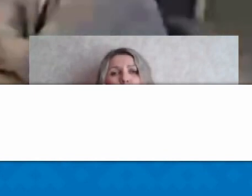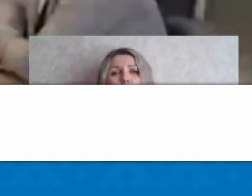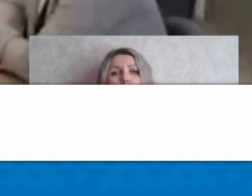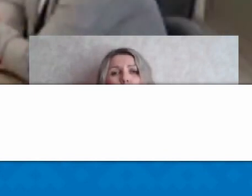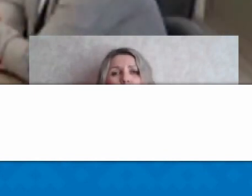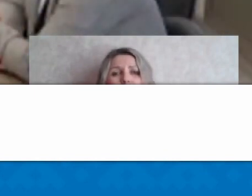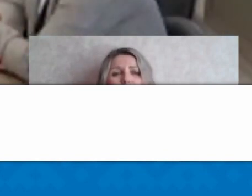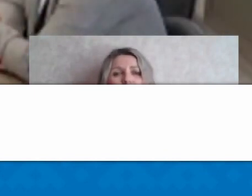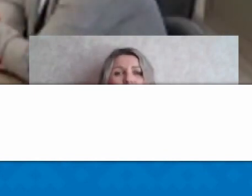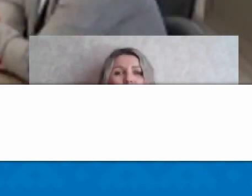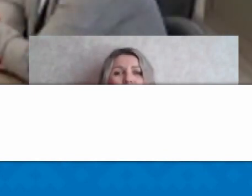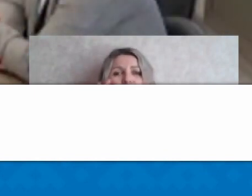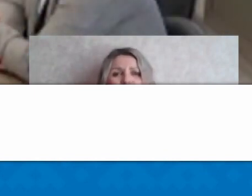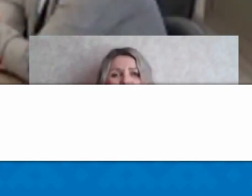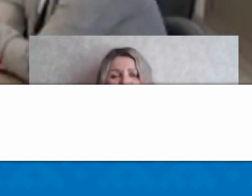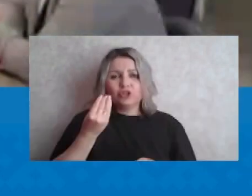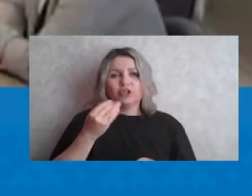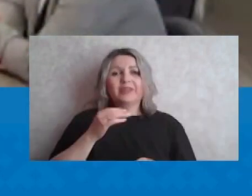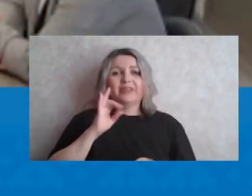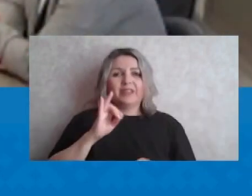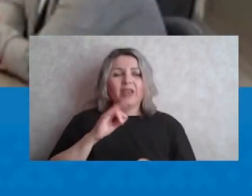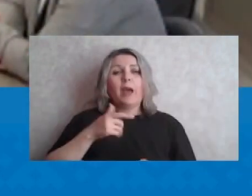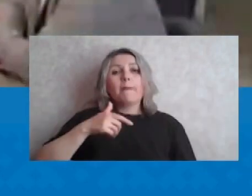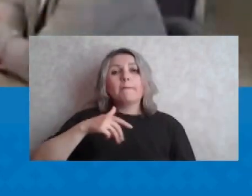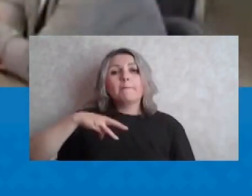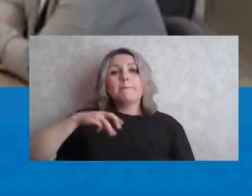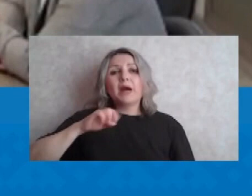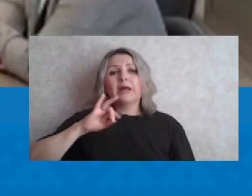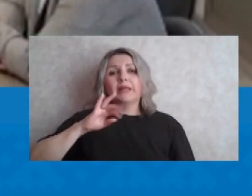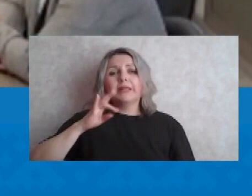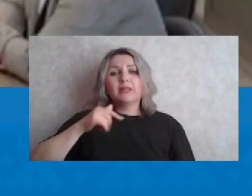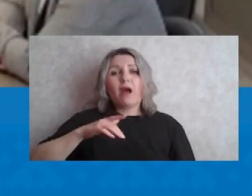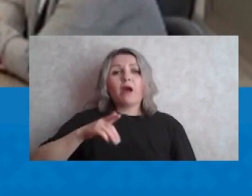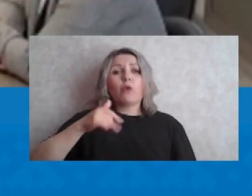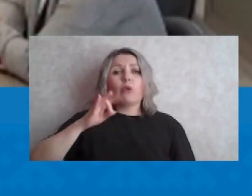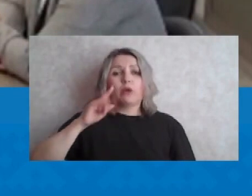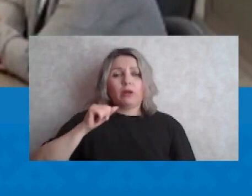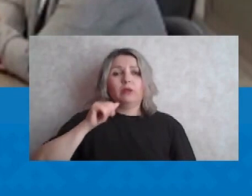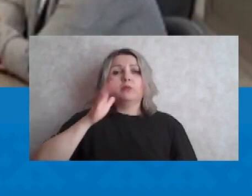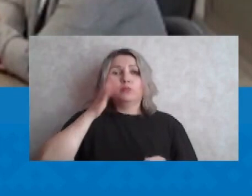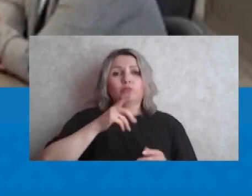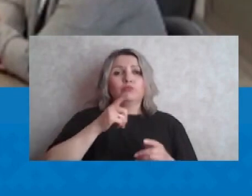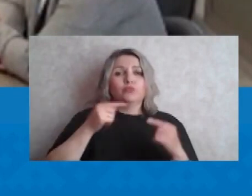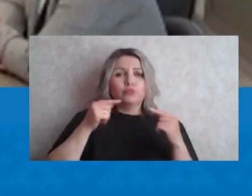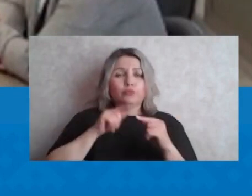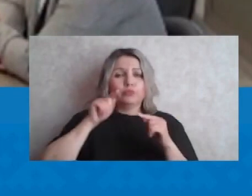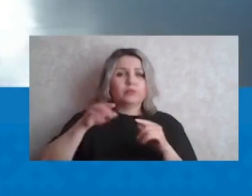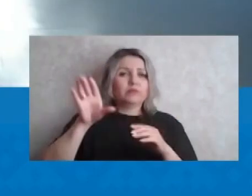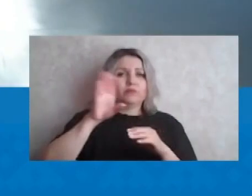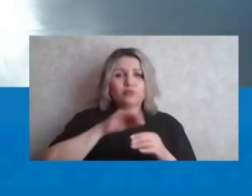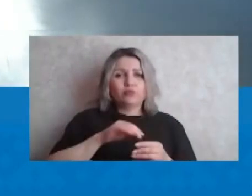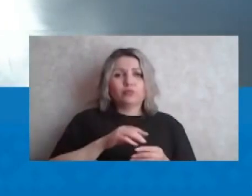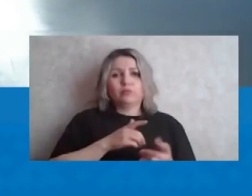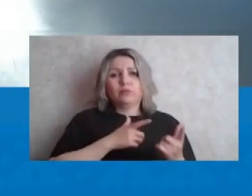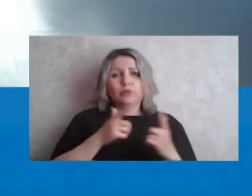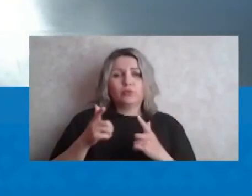проект, мастер-план благоустройства и освоения этой территории уже в финальном изложении. Конечно же, там будет предусмотрены как